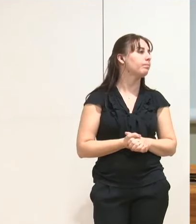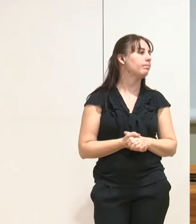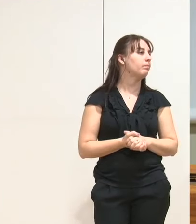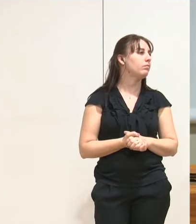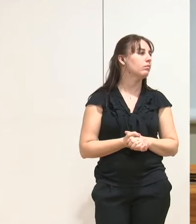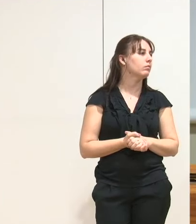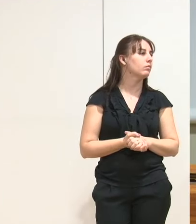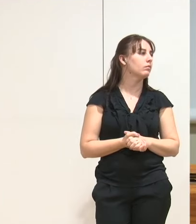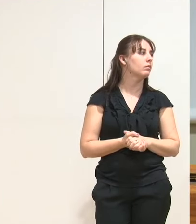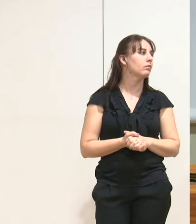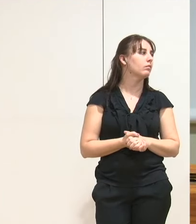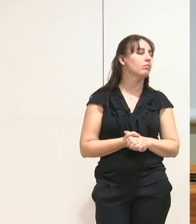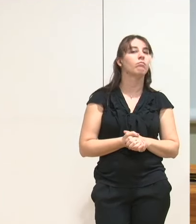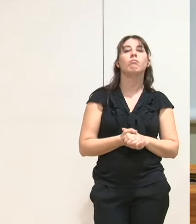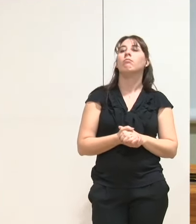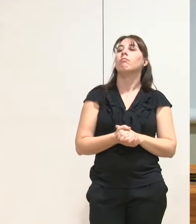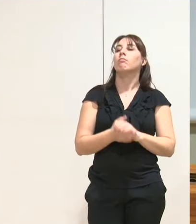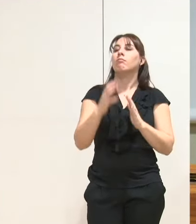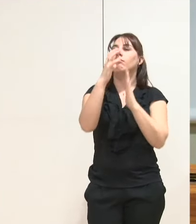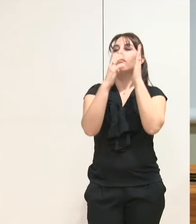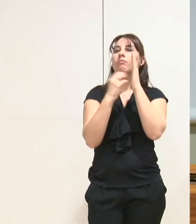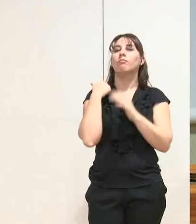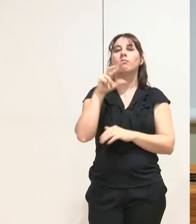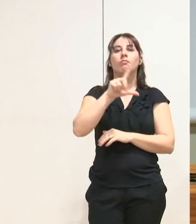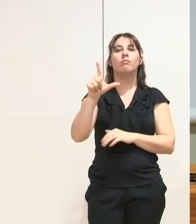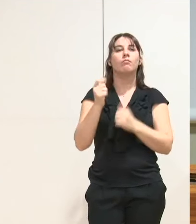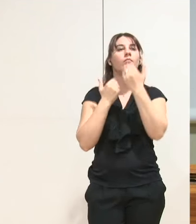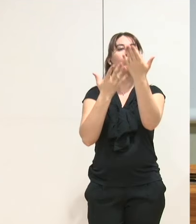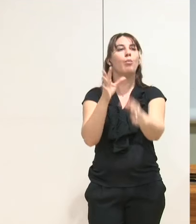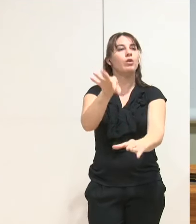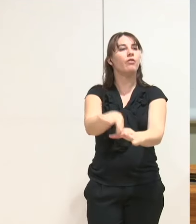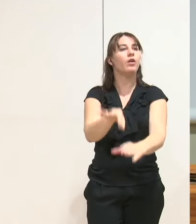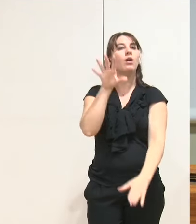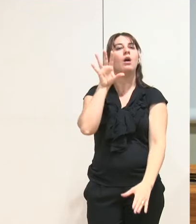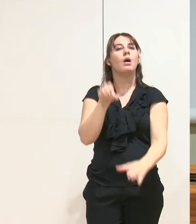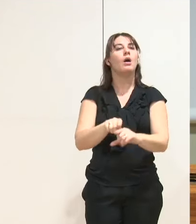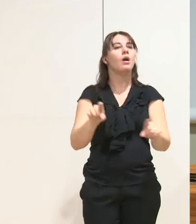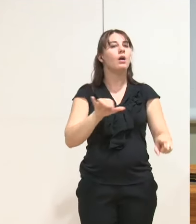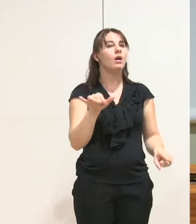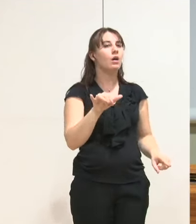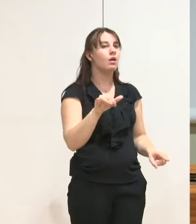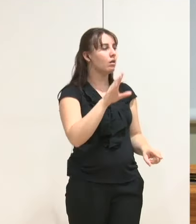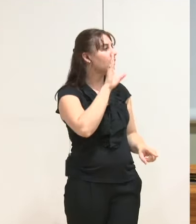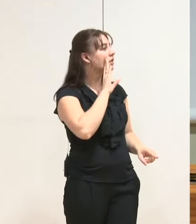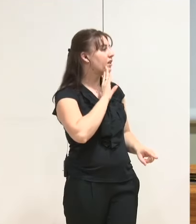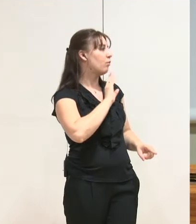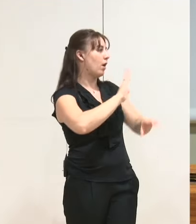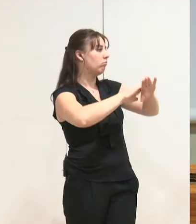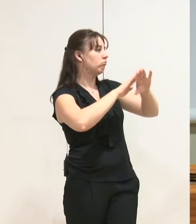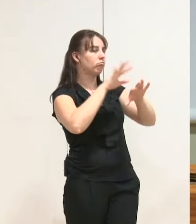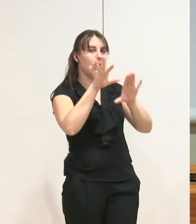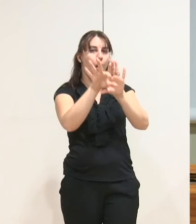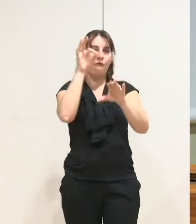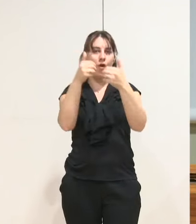d'accord je cette délibération numéro 32 au voix qui oui